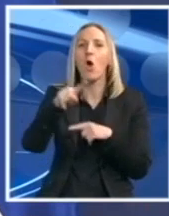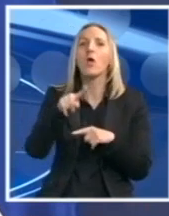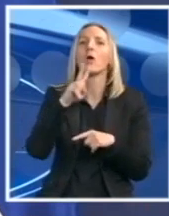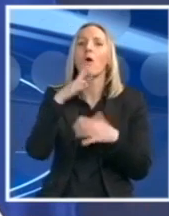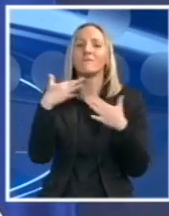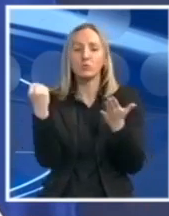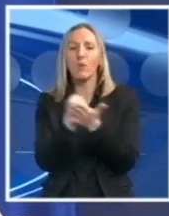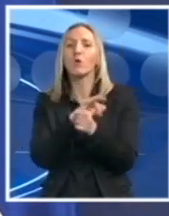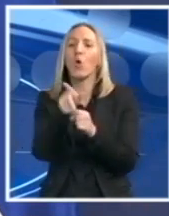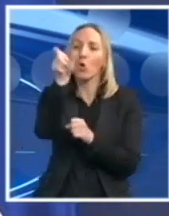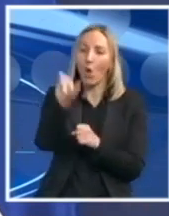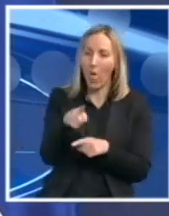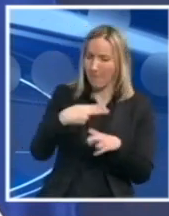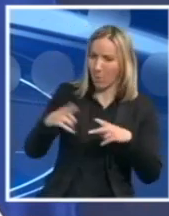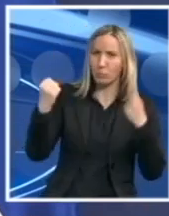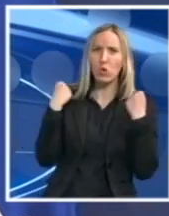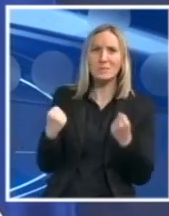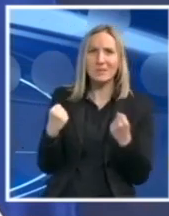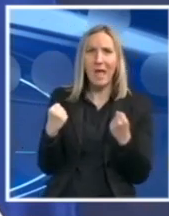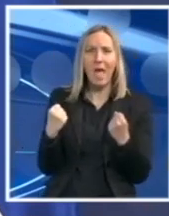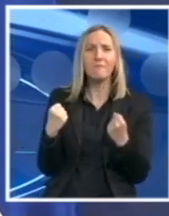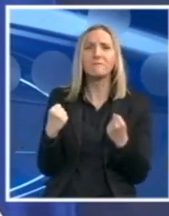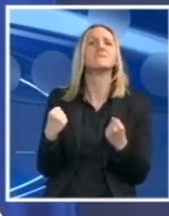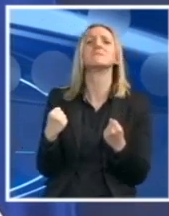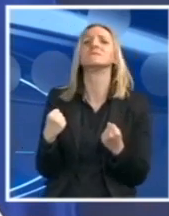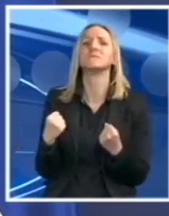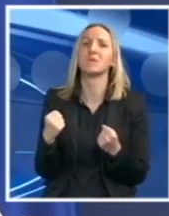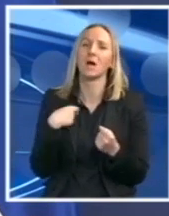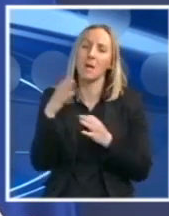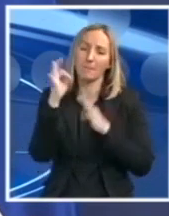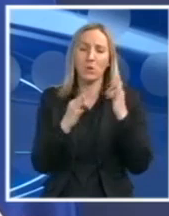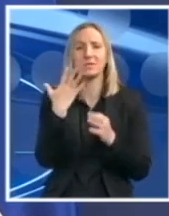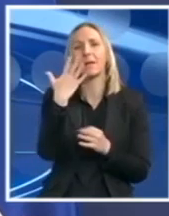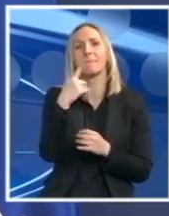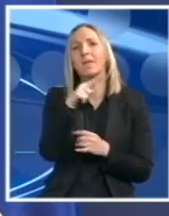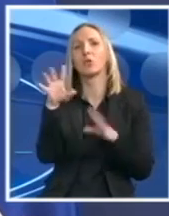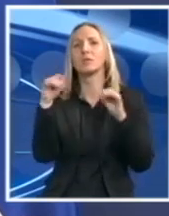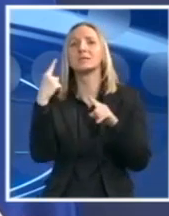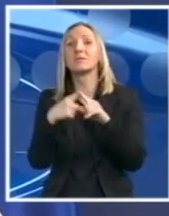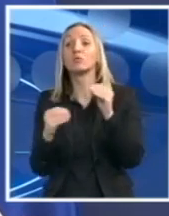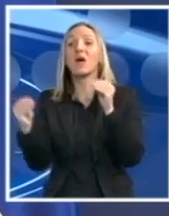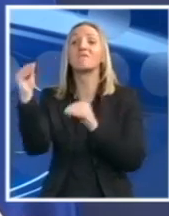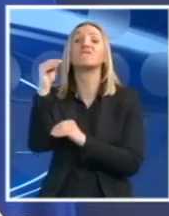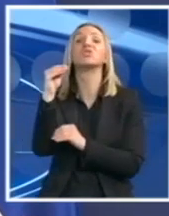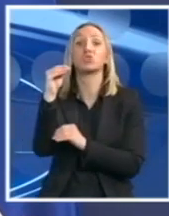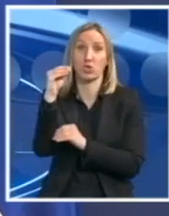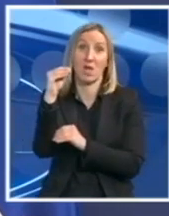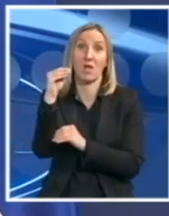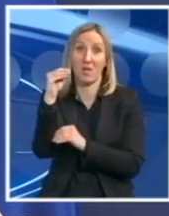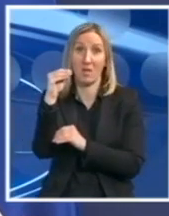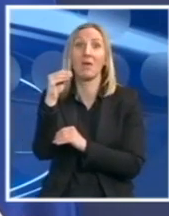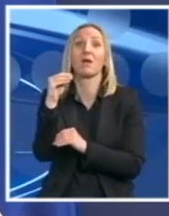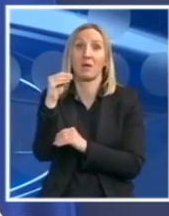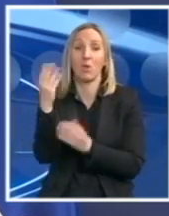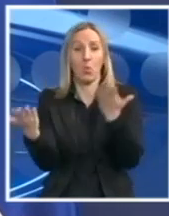infekcije, procenjuje se da ima 5 do 10 puta više, možda čak i više od tog broja